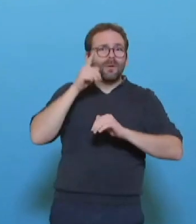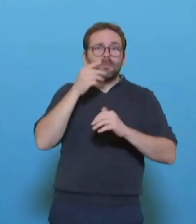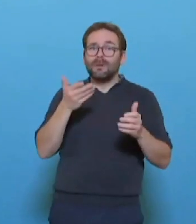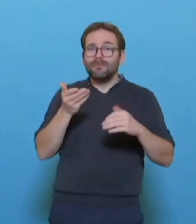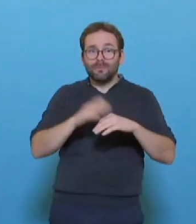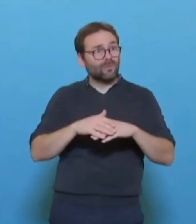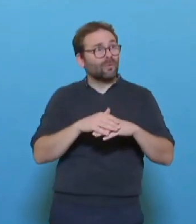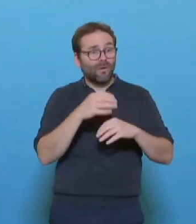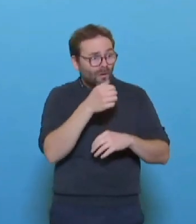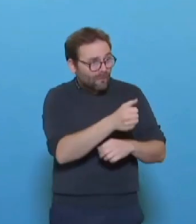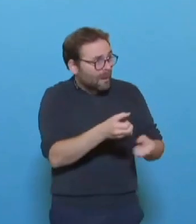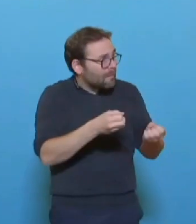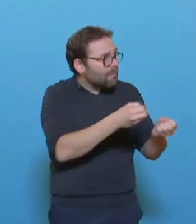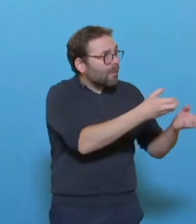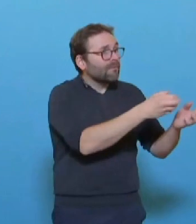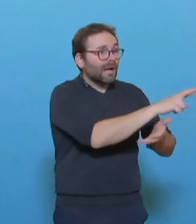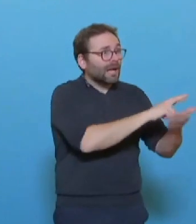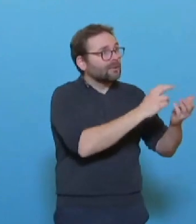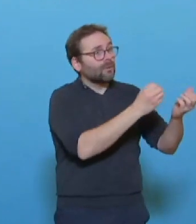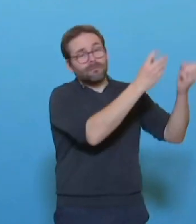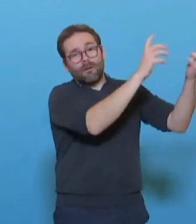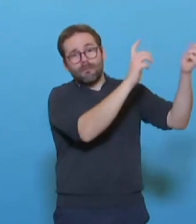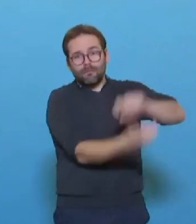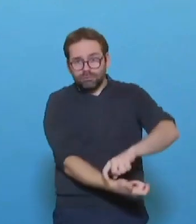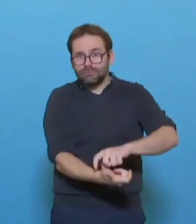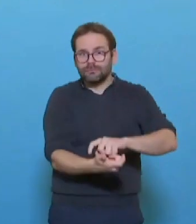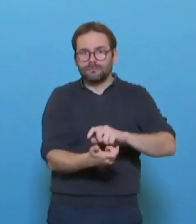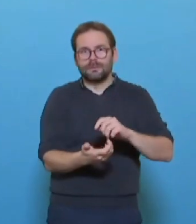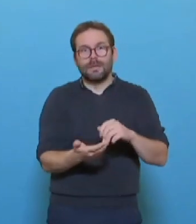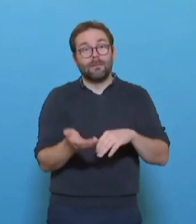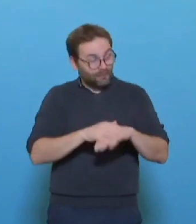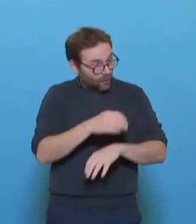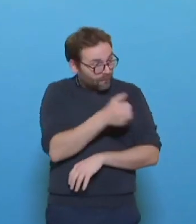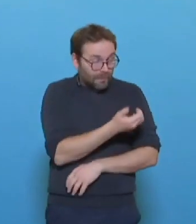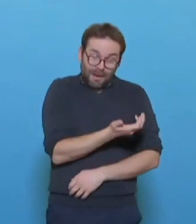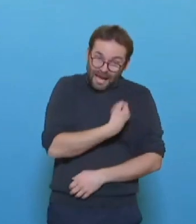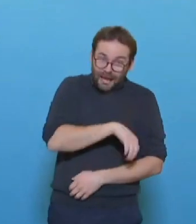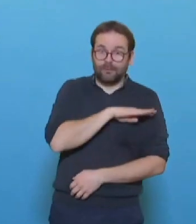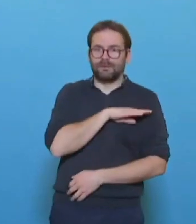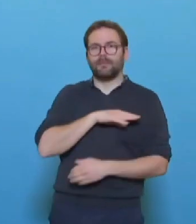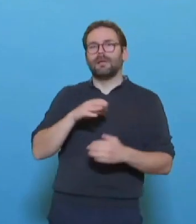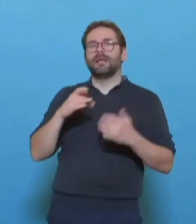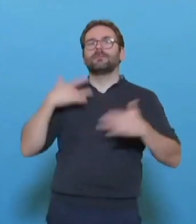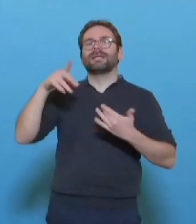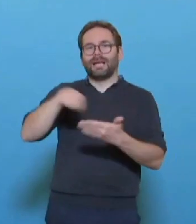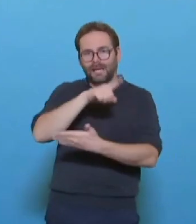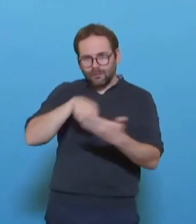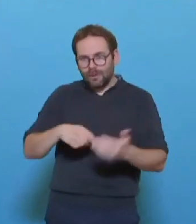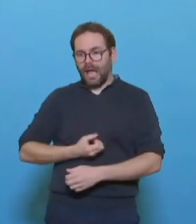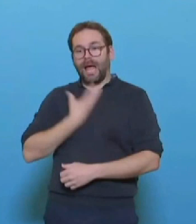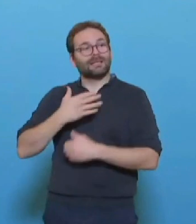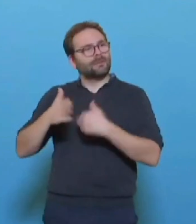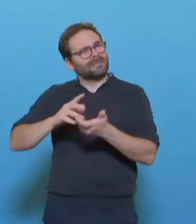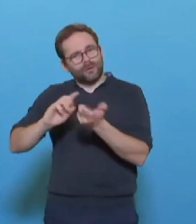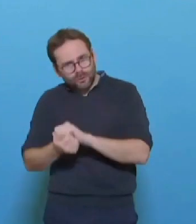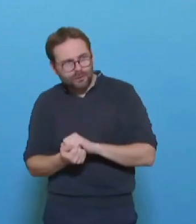clairement que je le pense, vous serez comptable de chaque spectacle annulé, de chaque artiste qui change de métier, de